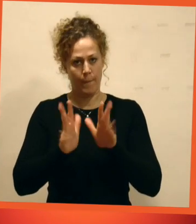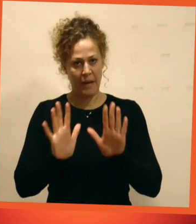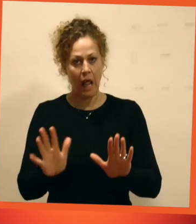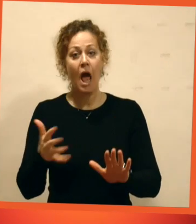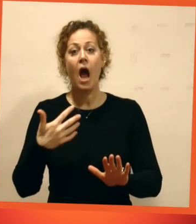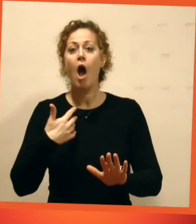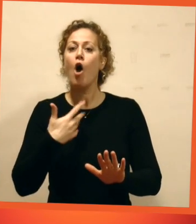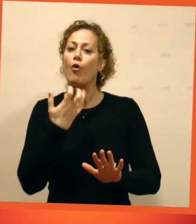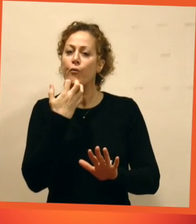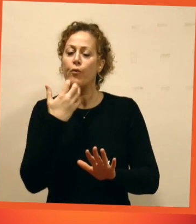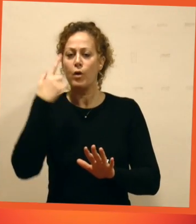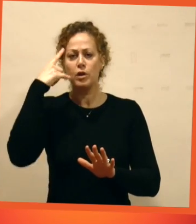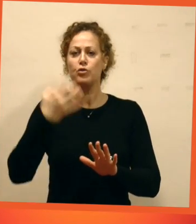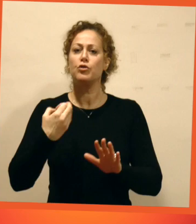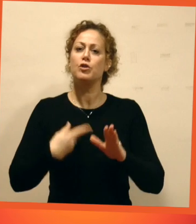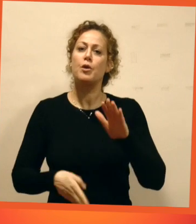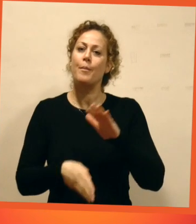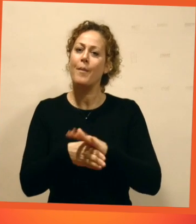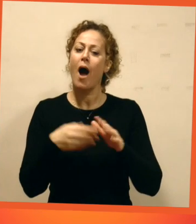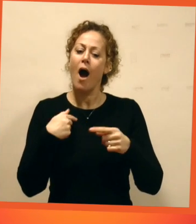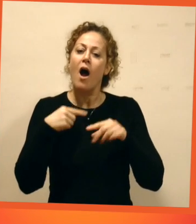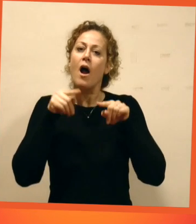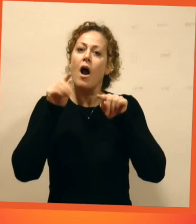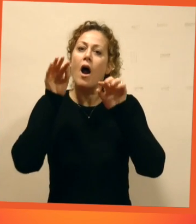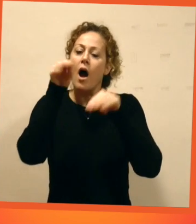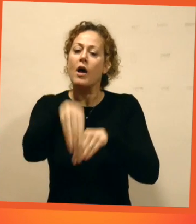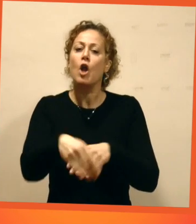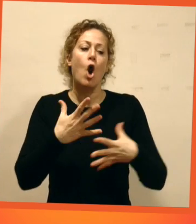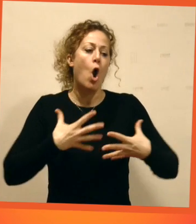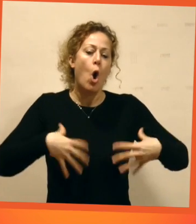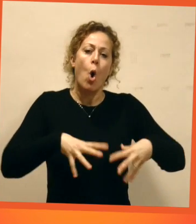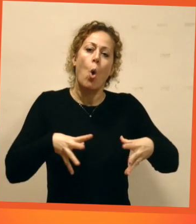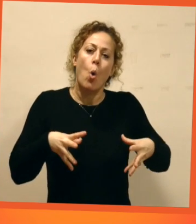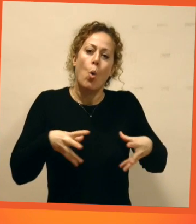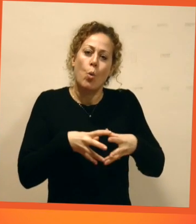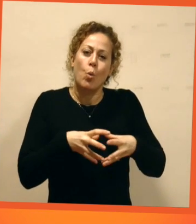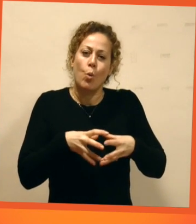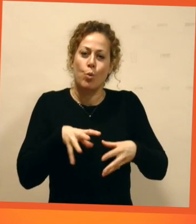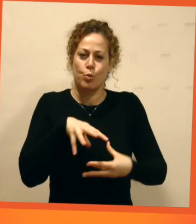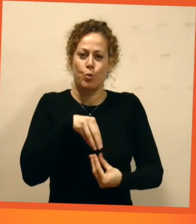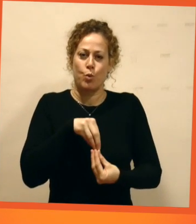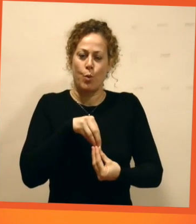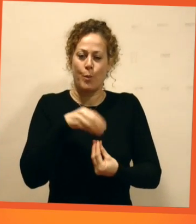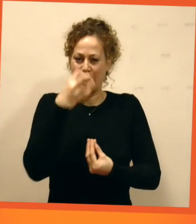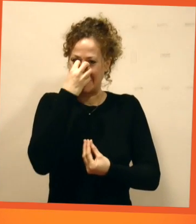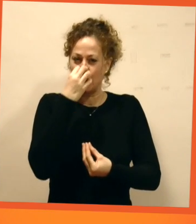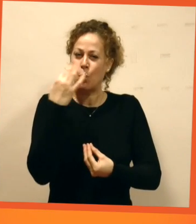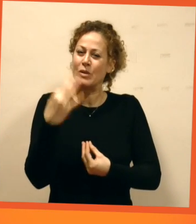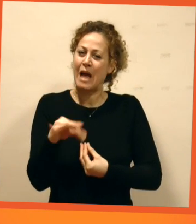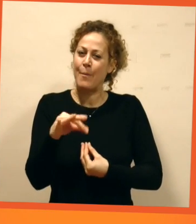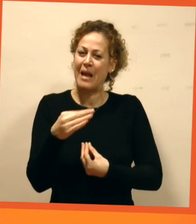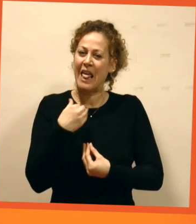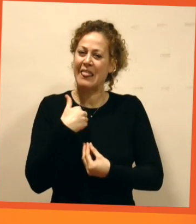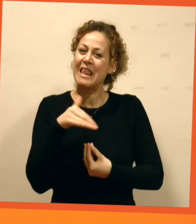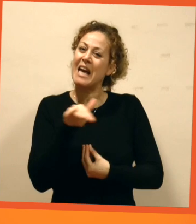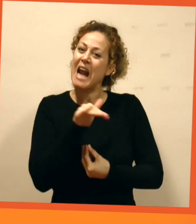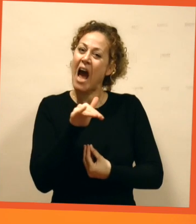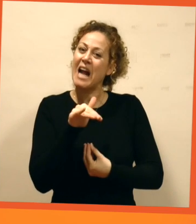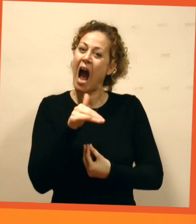di portare anche i nostri ragazzi del nostro corso di Circusability, ed è stata